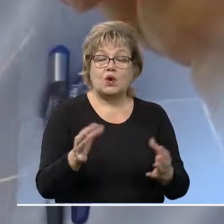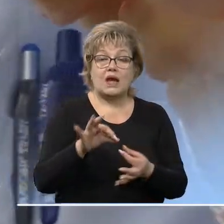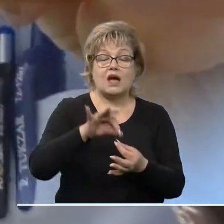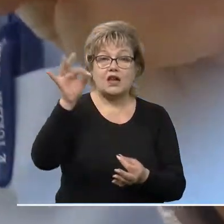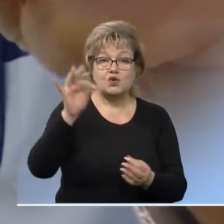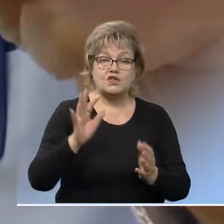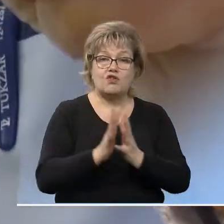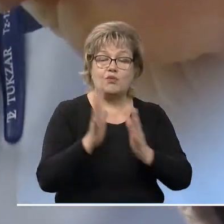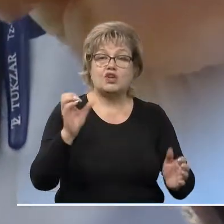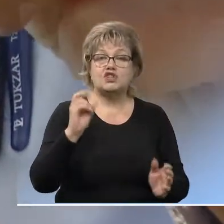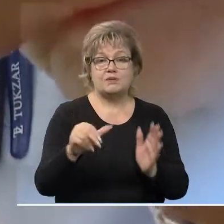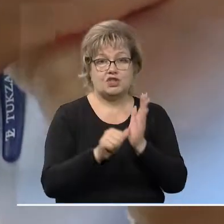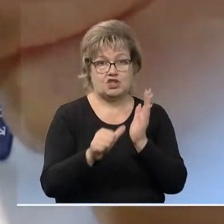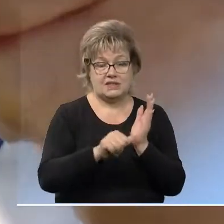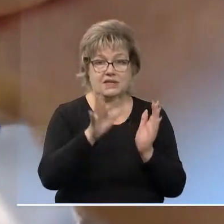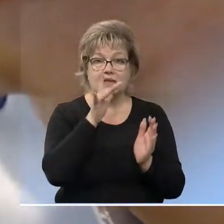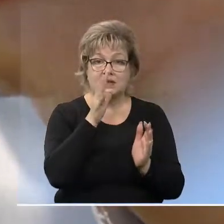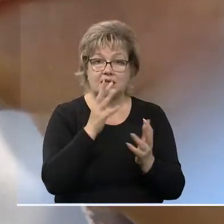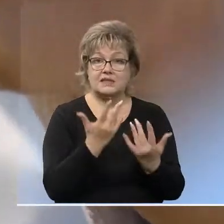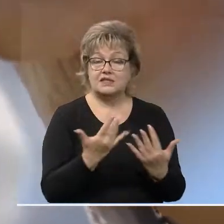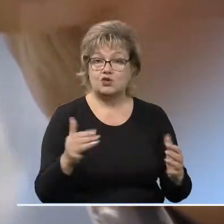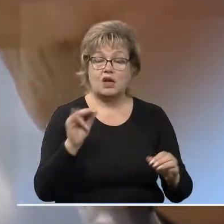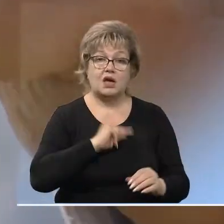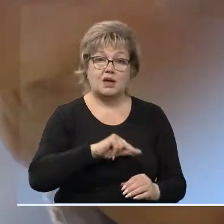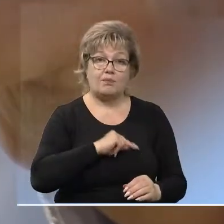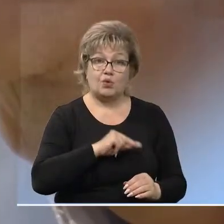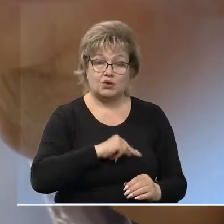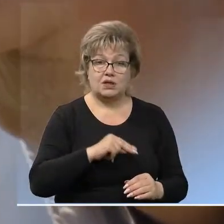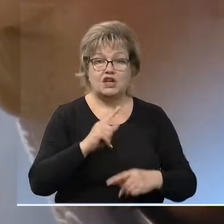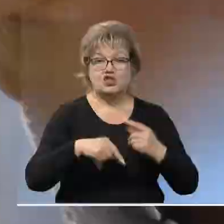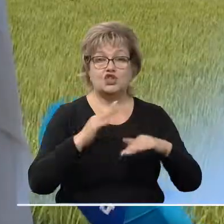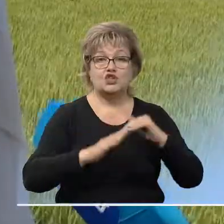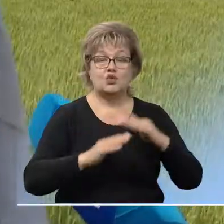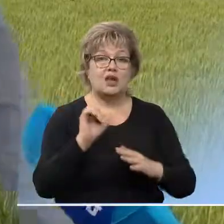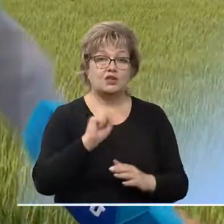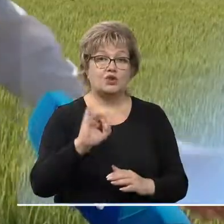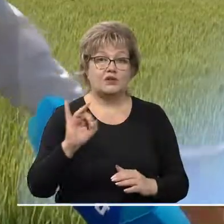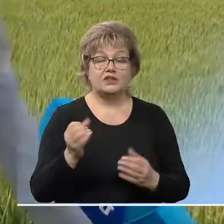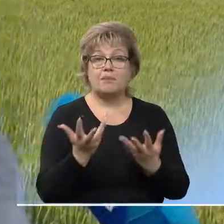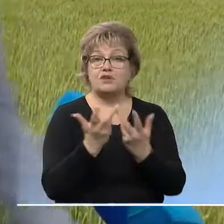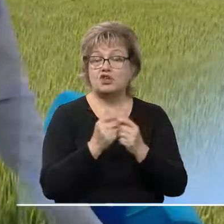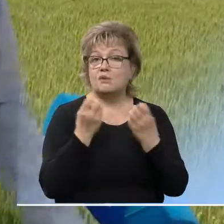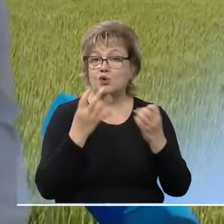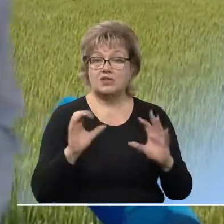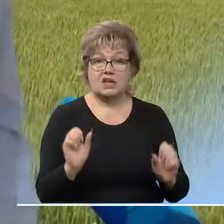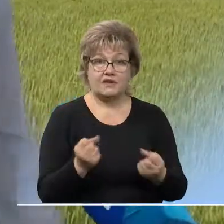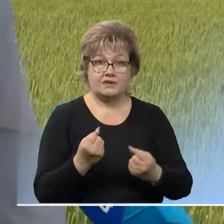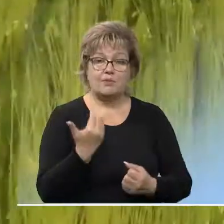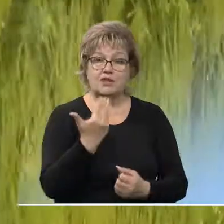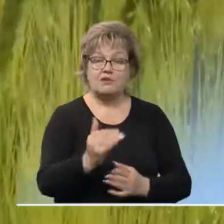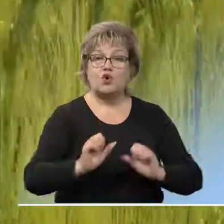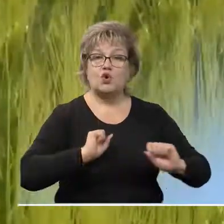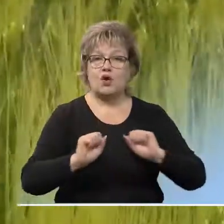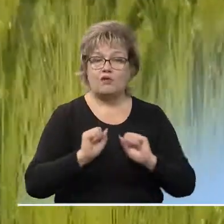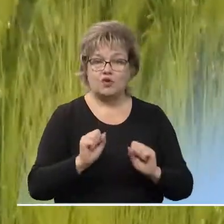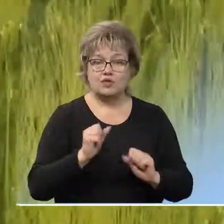Сколько колосьев прошло более чем за 60 лет селекционной работы через руки Анатолия Ивановича, посчитать просто невозможно. Под